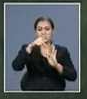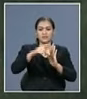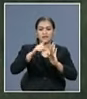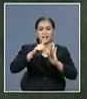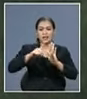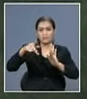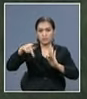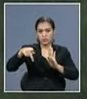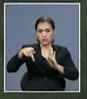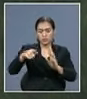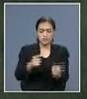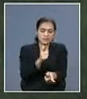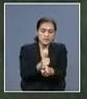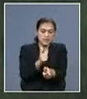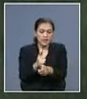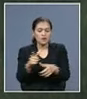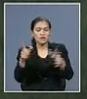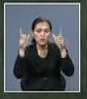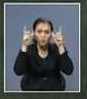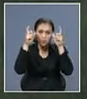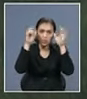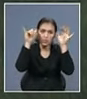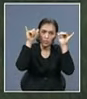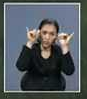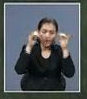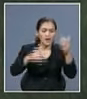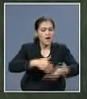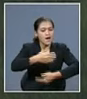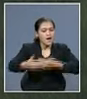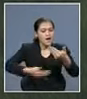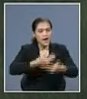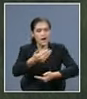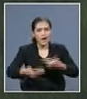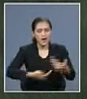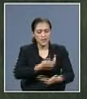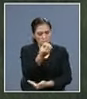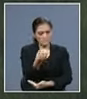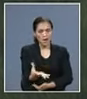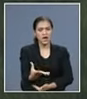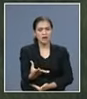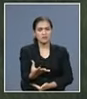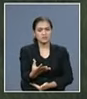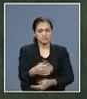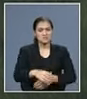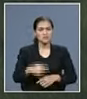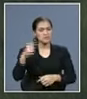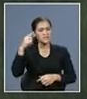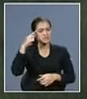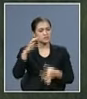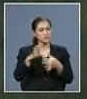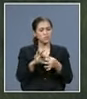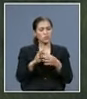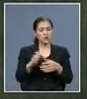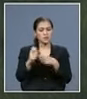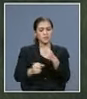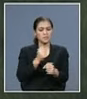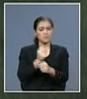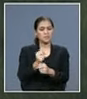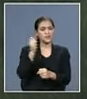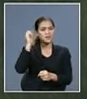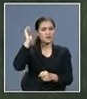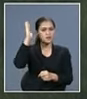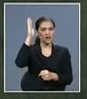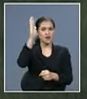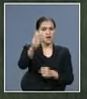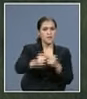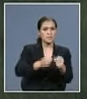ลำพูนที่เลี้ยงวัวเลี้ยงควายขณะนี้ก็มีการขายวัวขายควายออกมากันค่อนข้างมากทีเดียวนะครับแล้วก็หวั่นเกรงกันว่าในอีก 5-6ปีข้างหน้านั้น